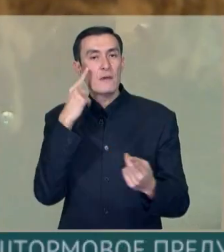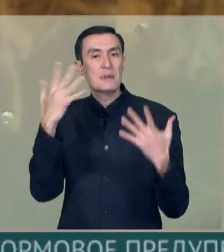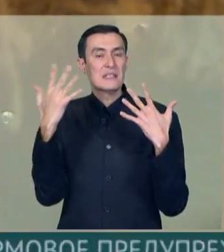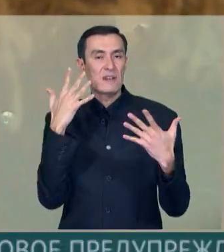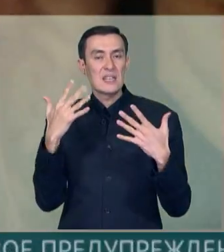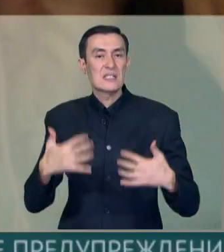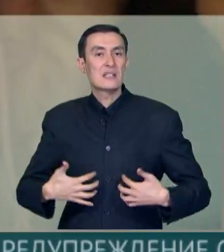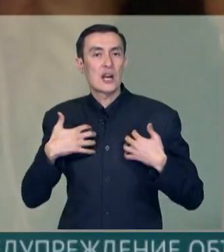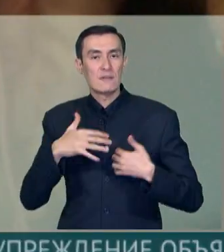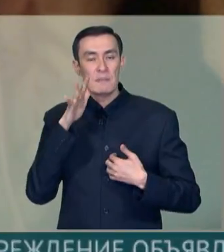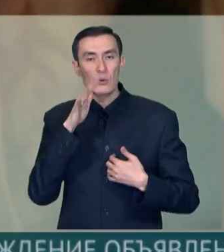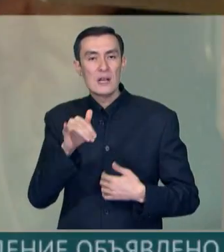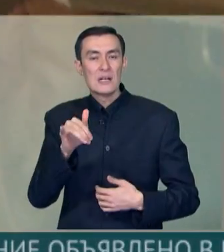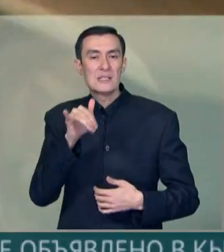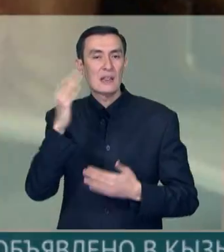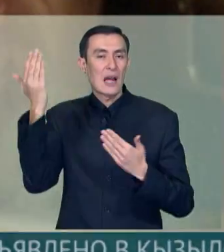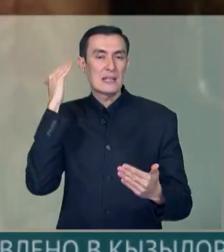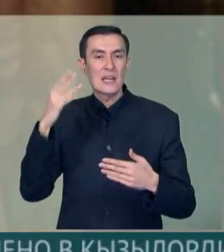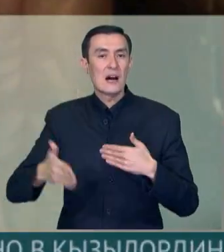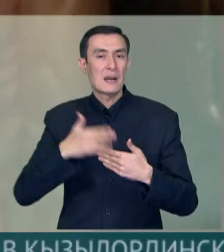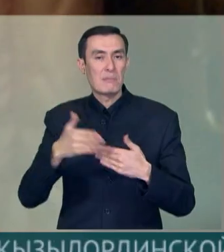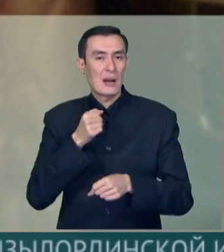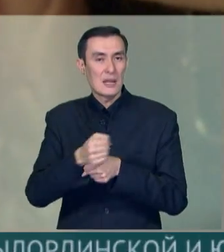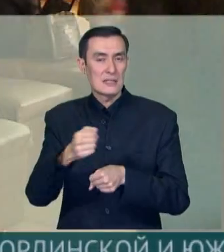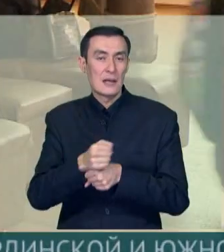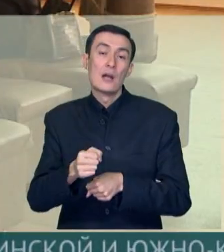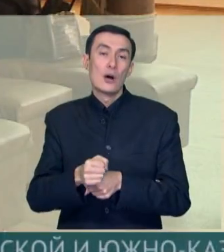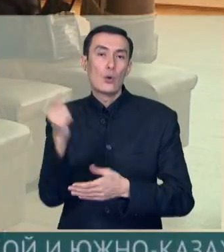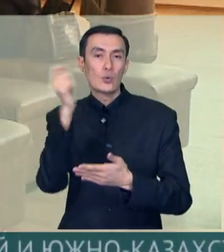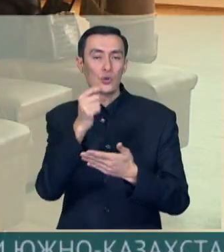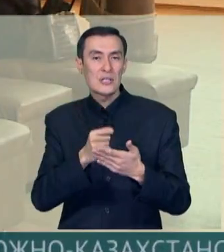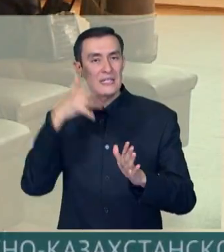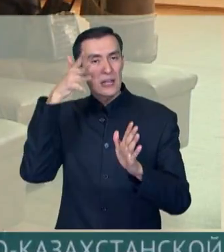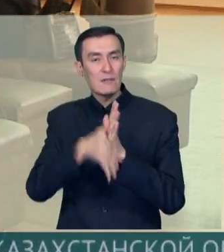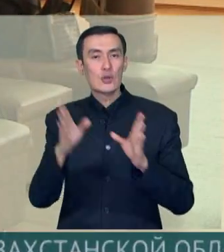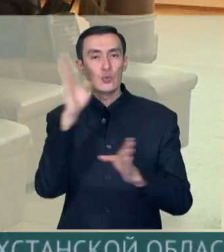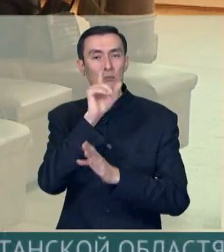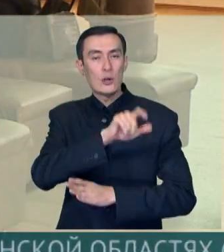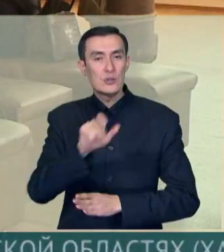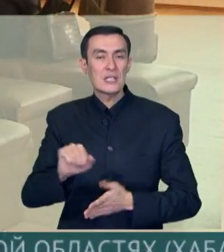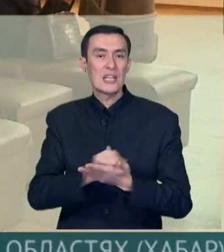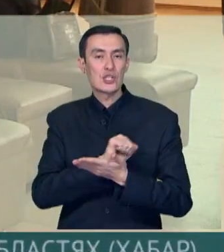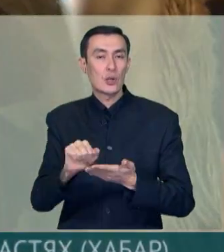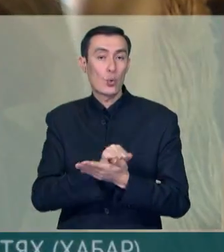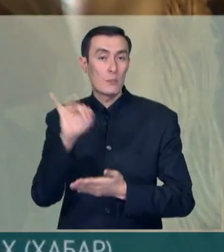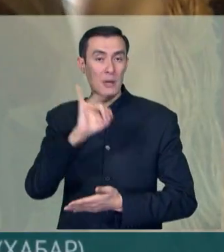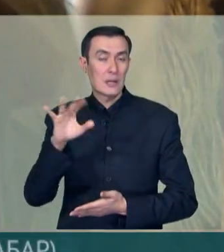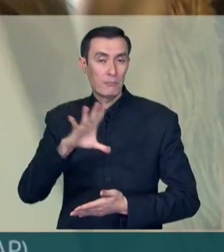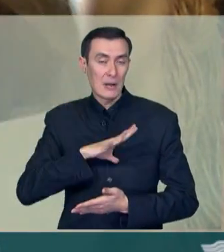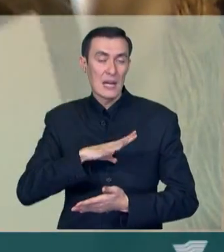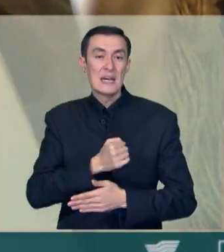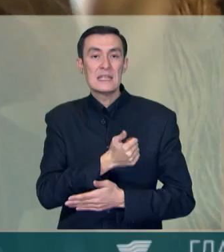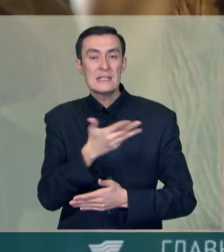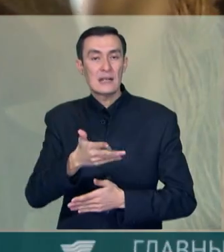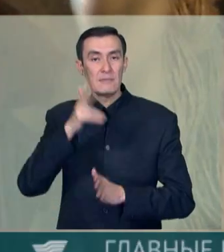видение страшного периода сталинских репрессий. Художники исследовали судьбы людей и исторические документы. Итогом стало